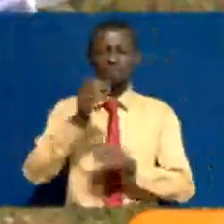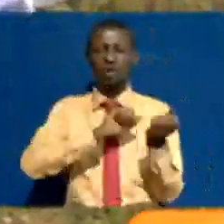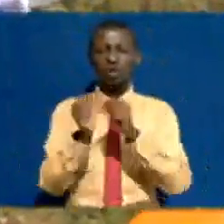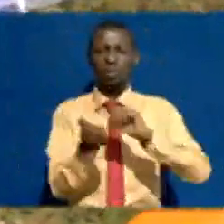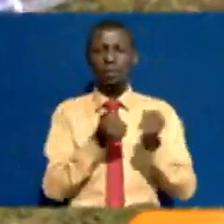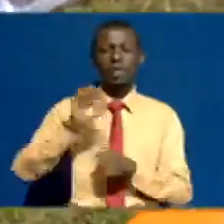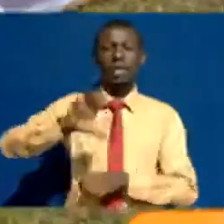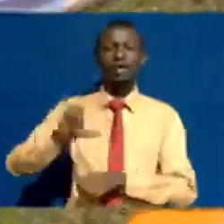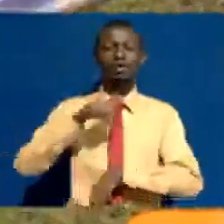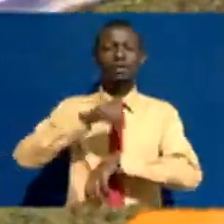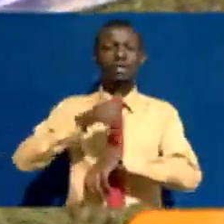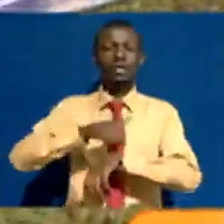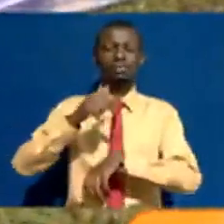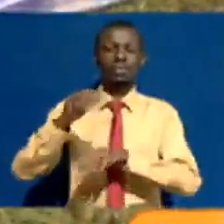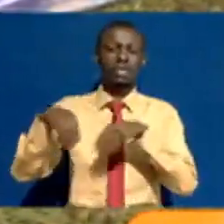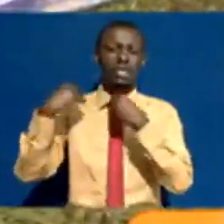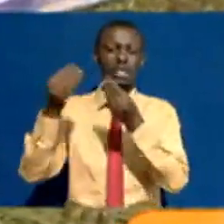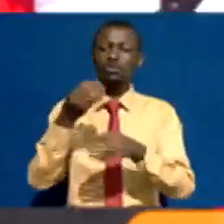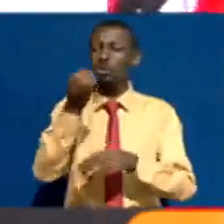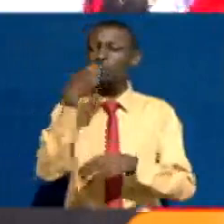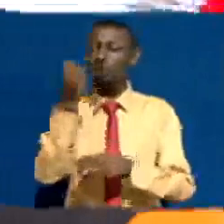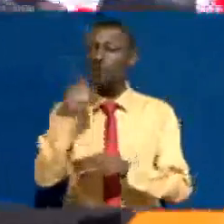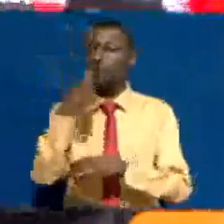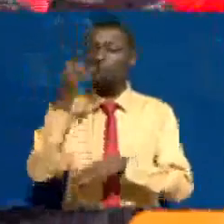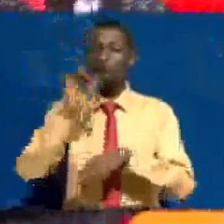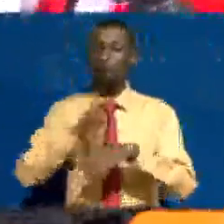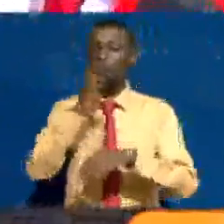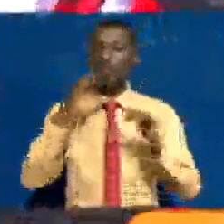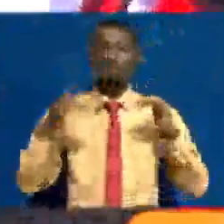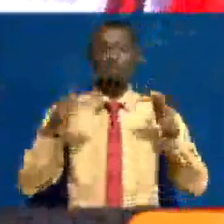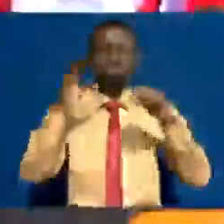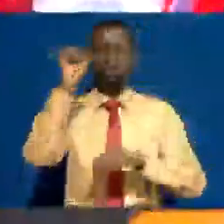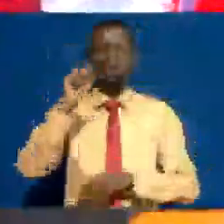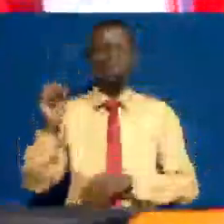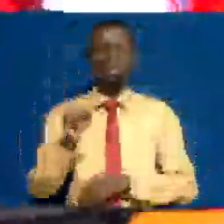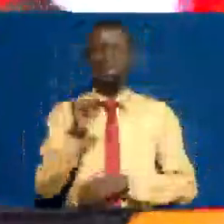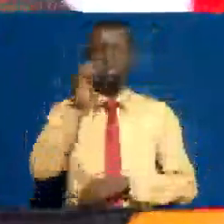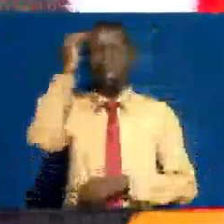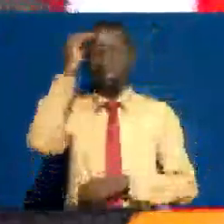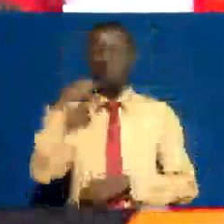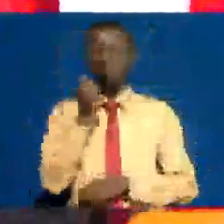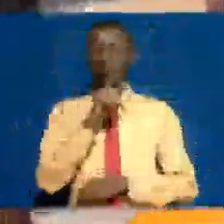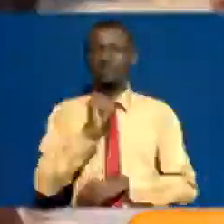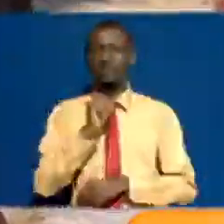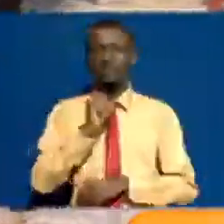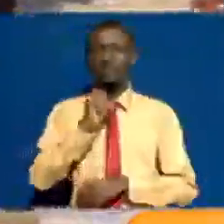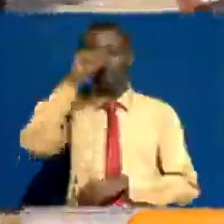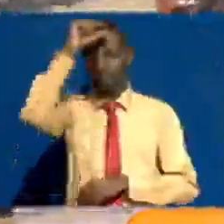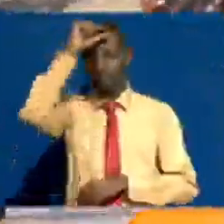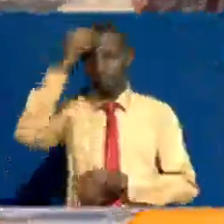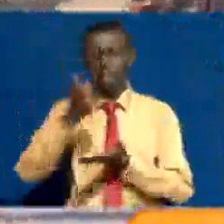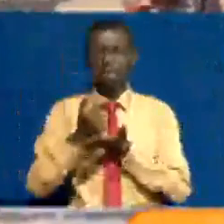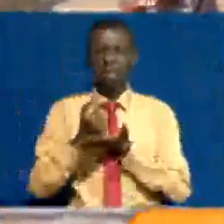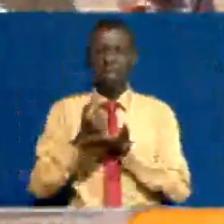vyakula kwa waathiriwa wa mafuriko, Waziri Ezekiel Mashogu alitoa hakikisho ya serikali kushughulikia maslahi ya wote walioathiriwa